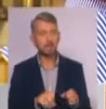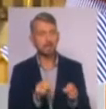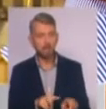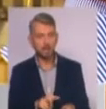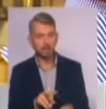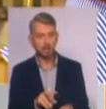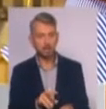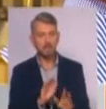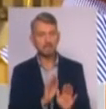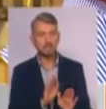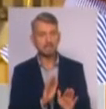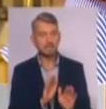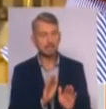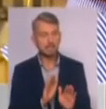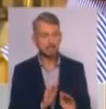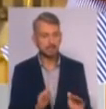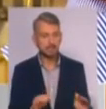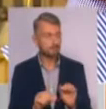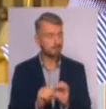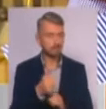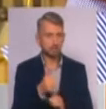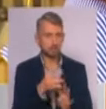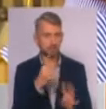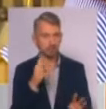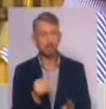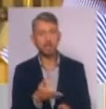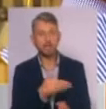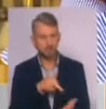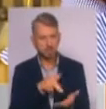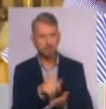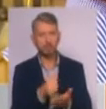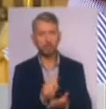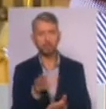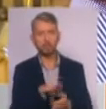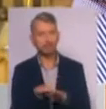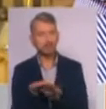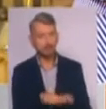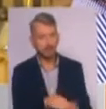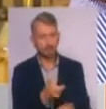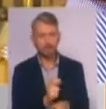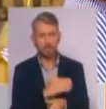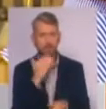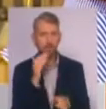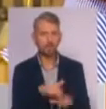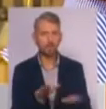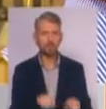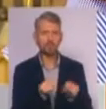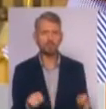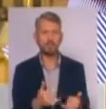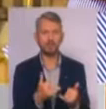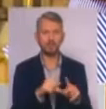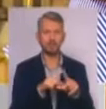ми, безпека дітей передусім, і ми крокуємо до європейських стандартів. Дуже багато садочків відкривається зараз і